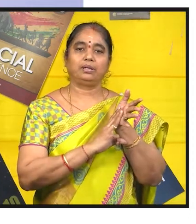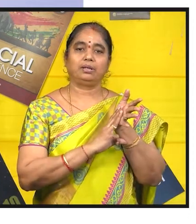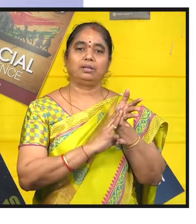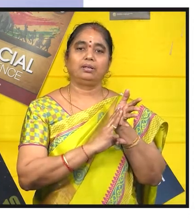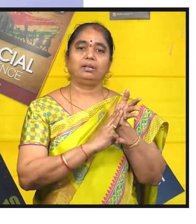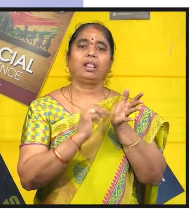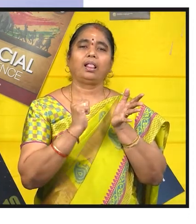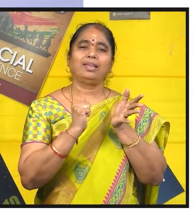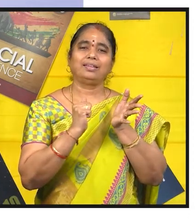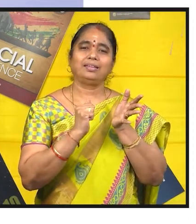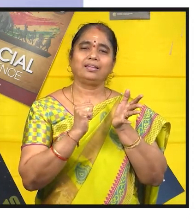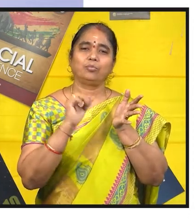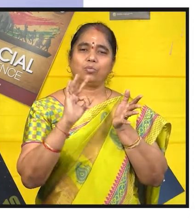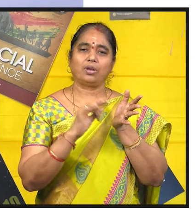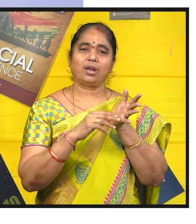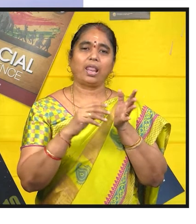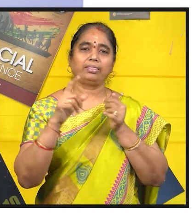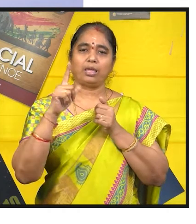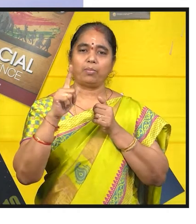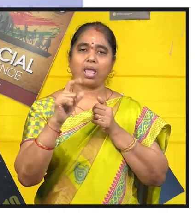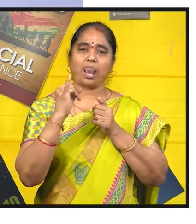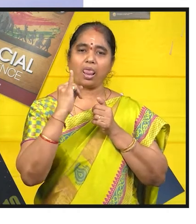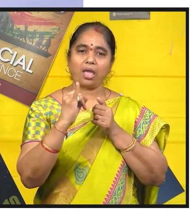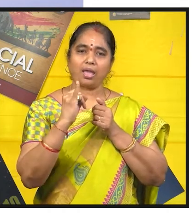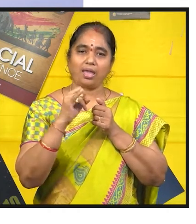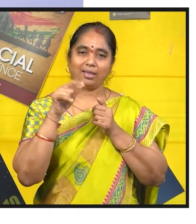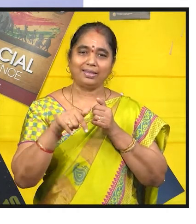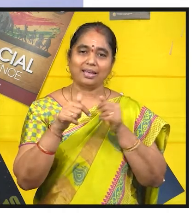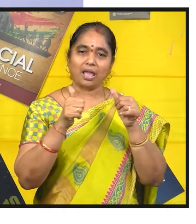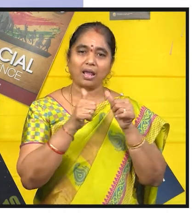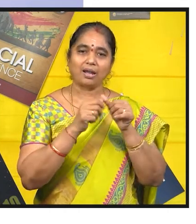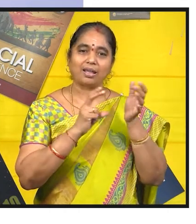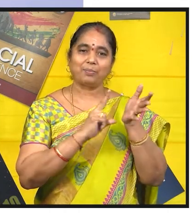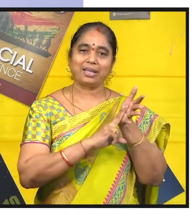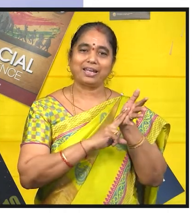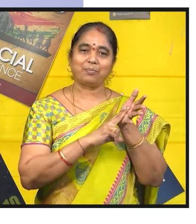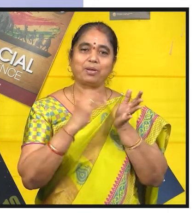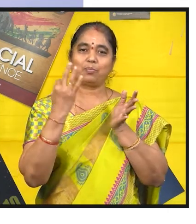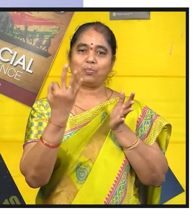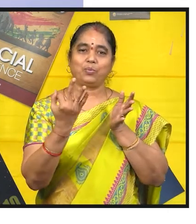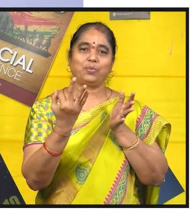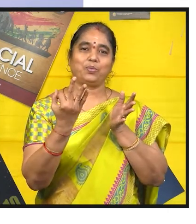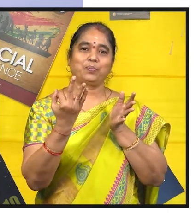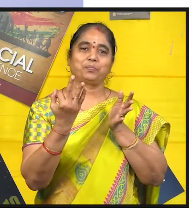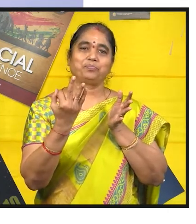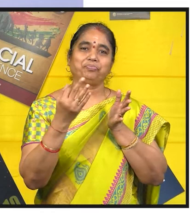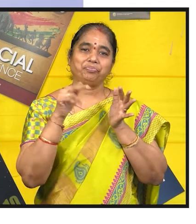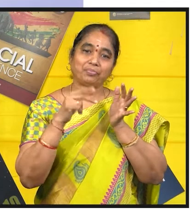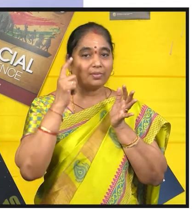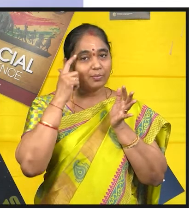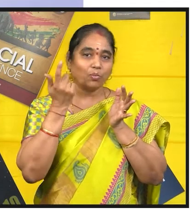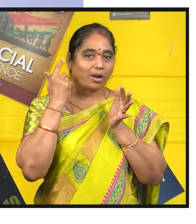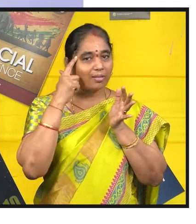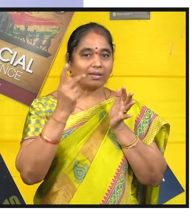இந்த மூன்றாவது தனிமம் எது அப்படின்னு சொல்லி பார்த்தீங்கன்னு சொன்னால் லித்தியம். இதனுடைய அணு எண் எவ்வளவு என்று சொன்னால் மூன்று. அப்போ